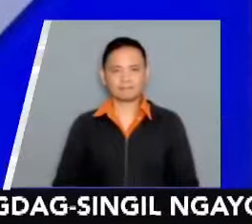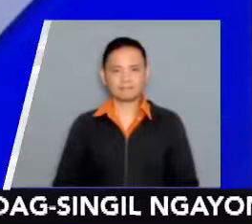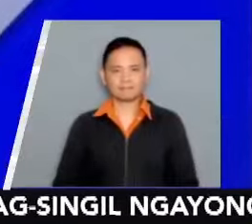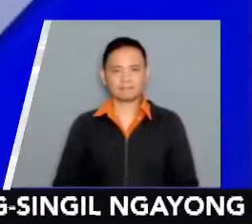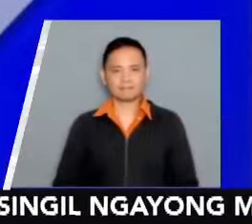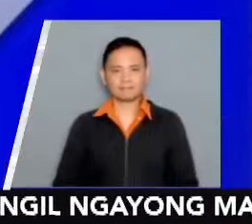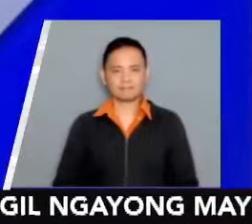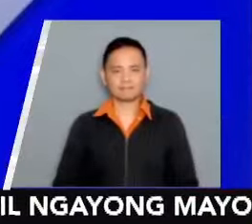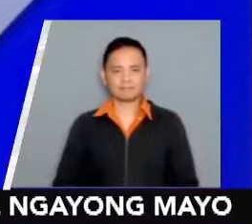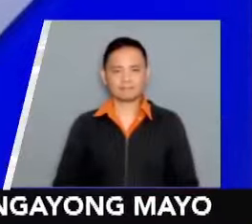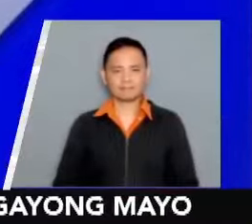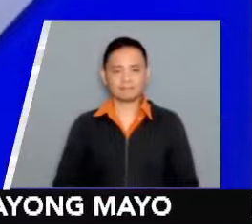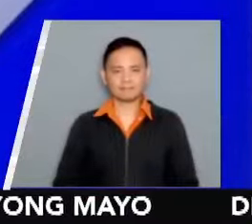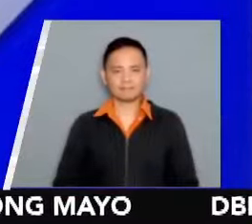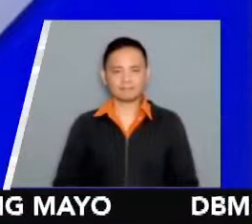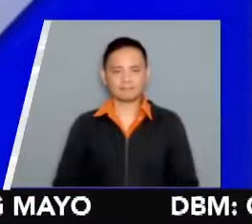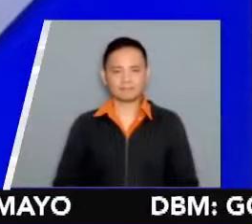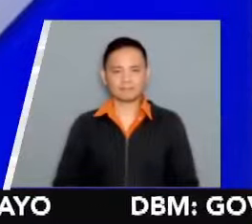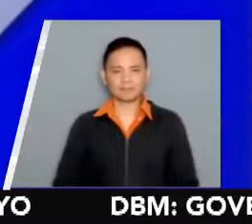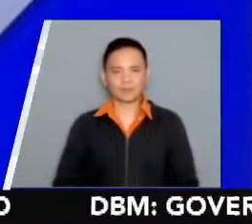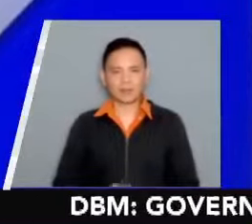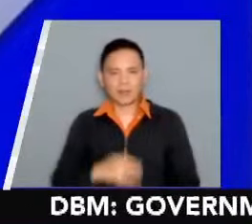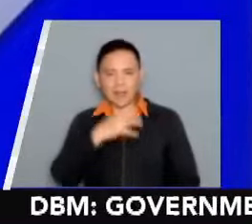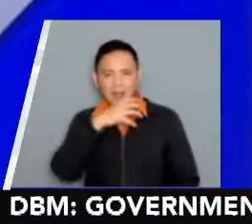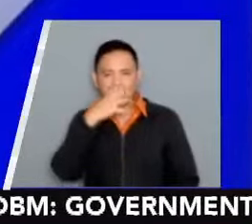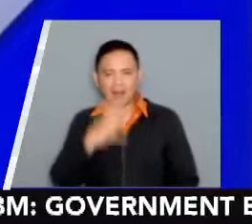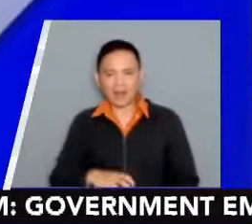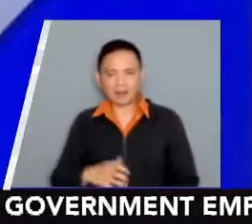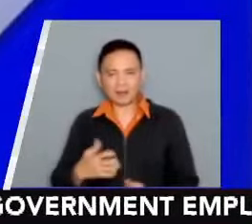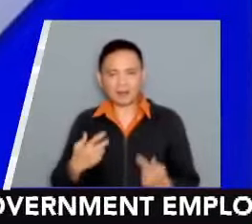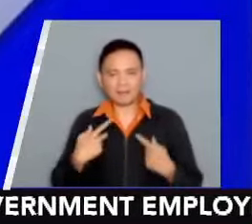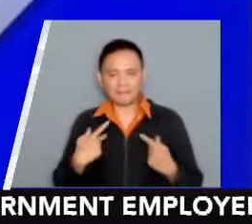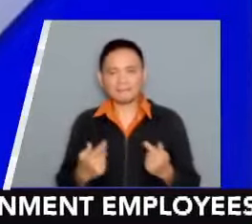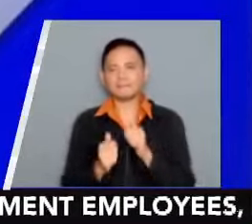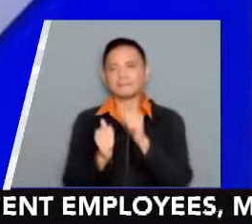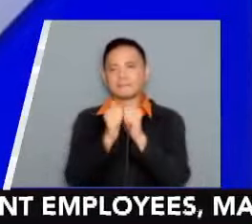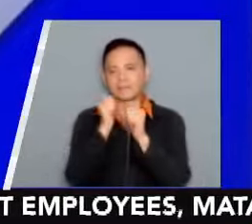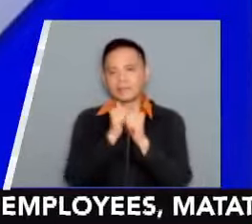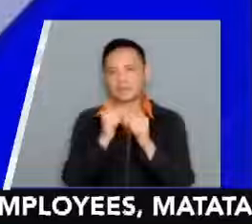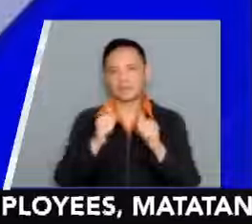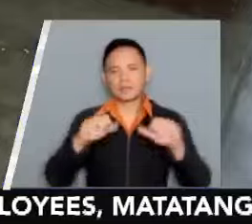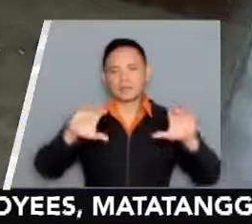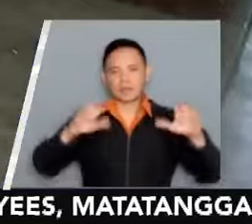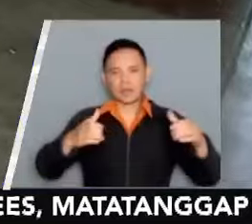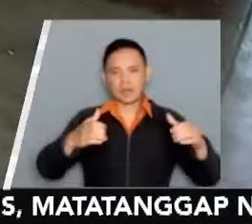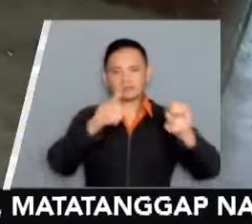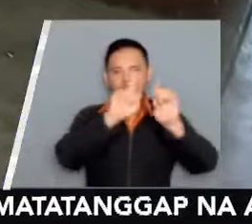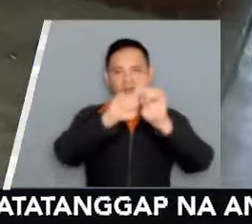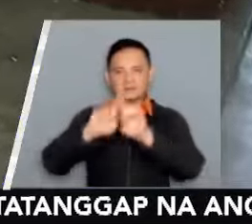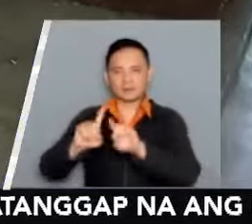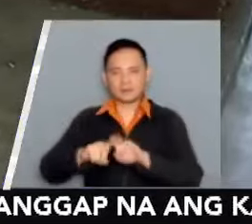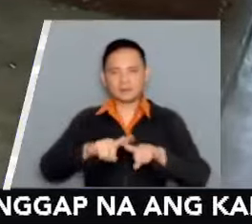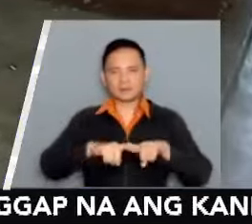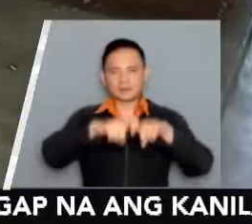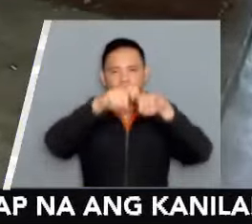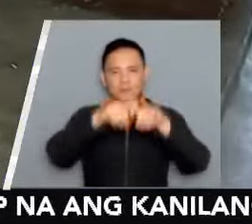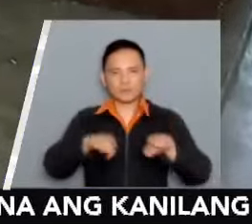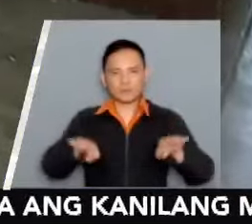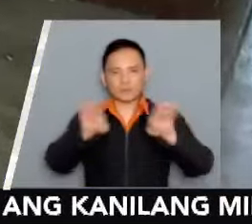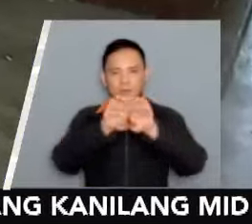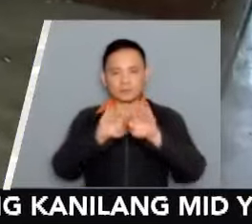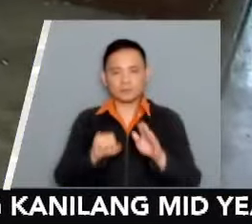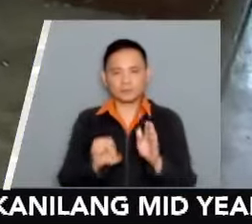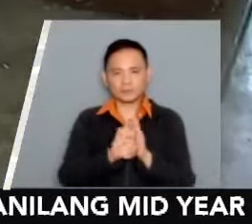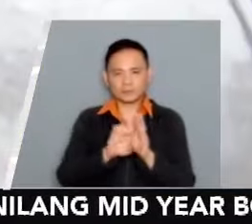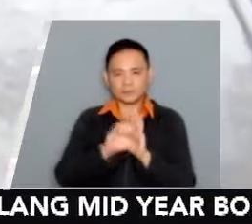Bunsod ng inaasahang init ng panahon, wala munang face-to-face classes ngayong araw sa ilang lugar sa bansa. Sa Iloilo City, suspendido ang in-person classes